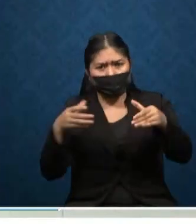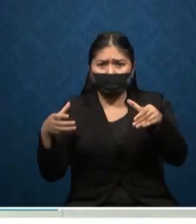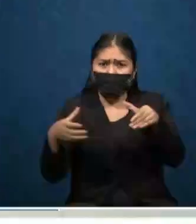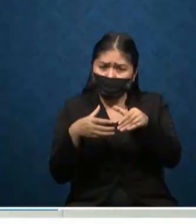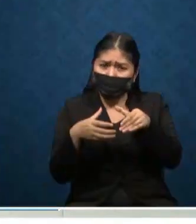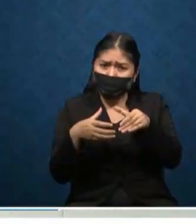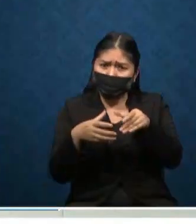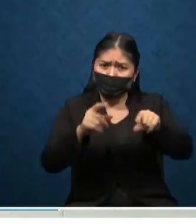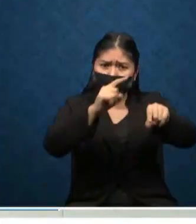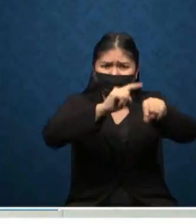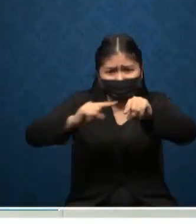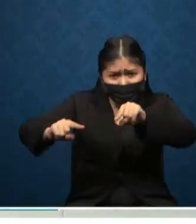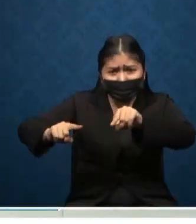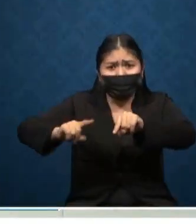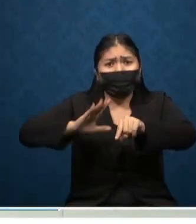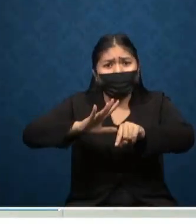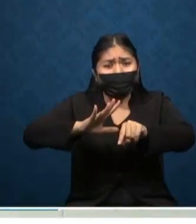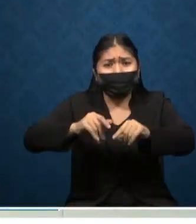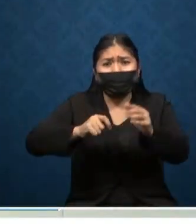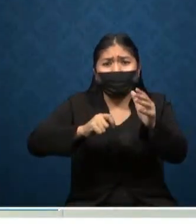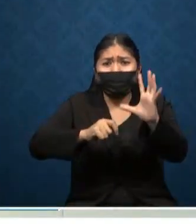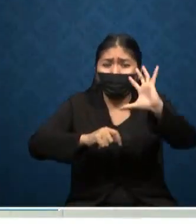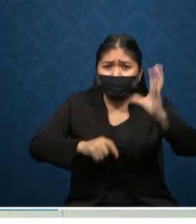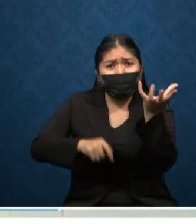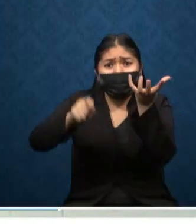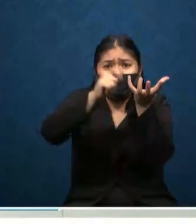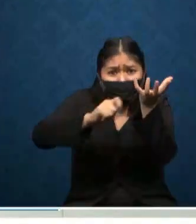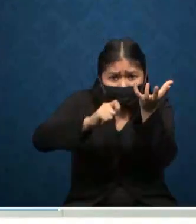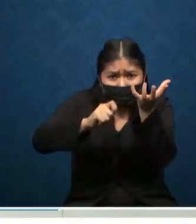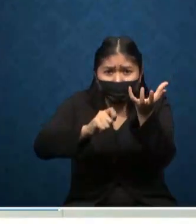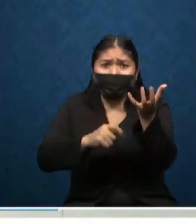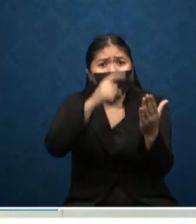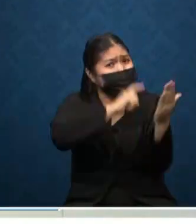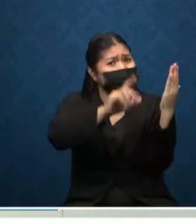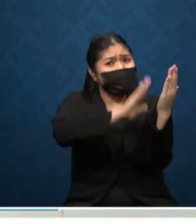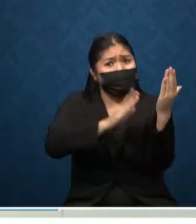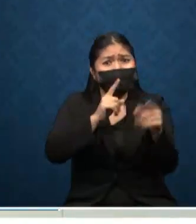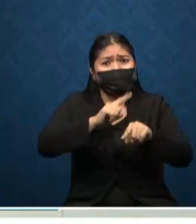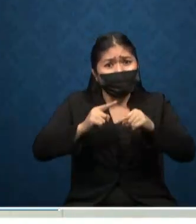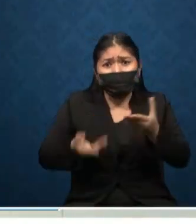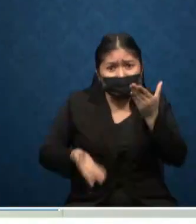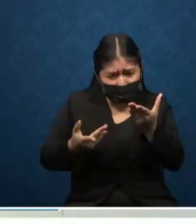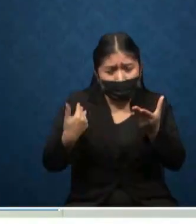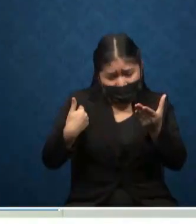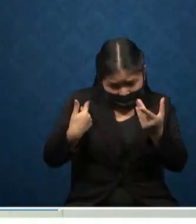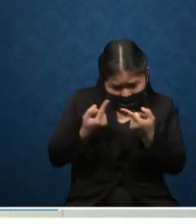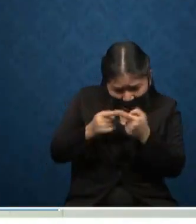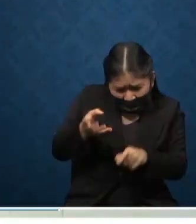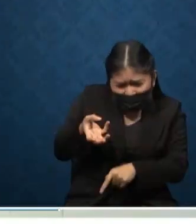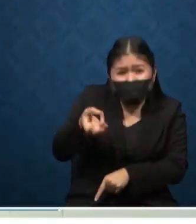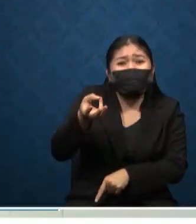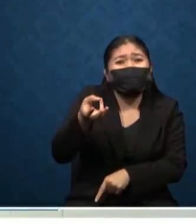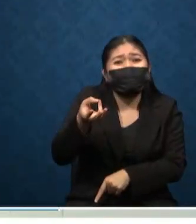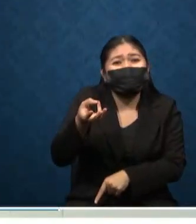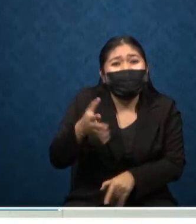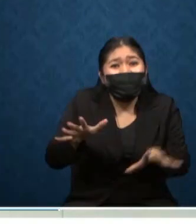าติพันธุ์ต่างๆในเอเชียหรือในโลกใบนี้รวมทั้งประเทศไทยเนี่ยอาจจะมีความต่างกันนิดนึงแต่ว่าลักษณะจะคล้ายกันก็